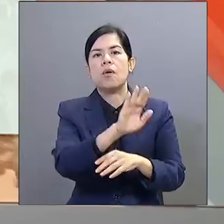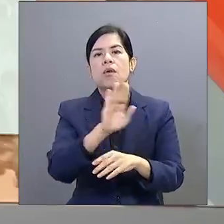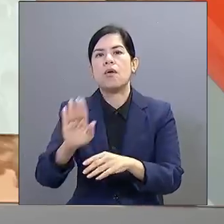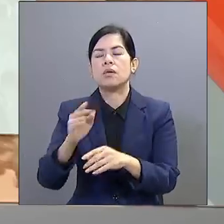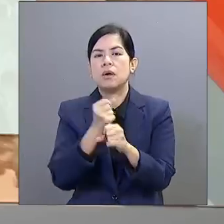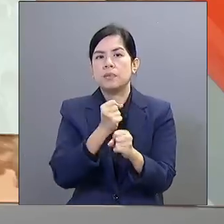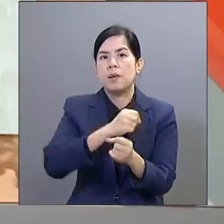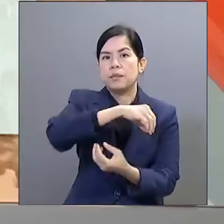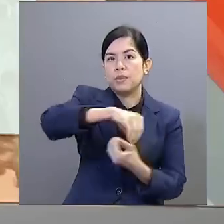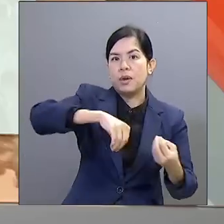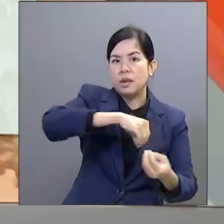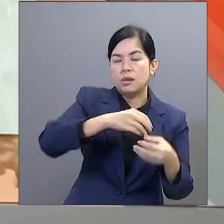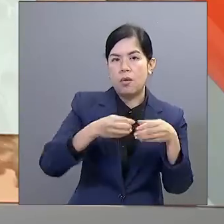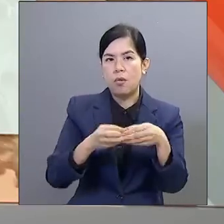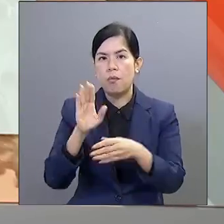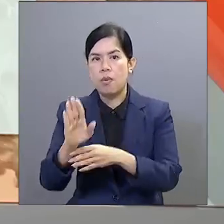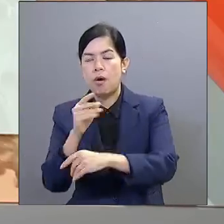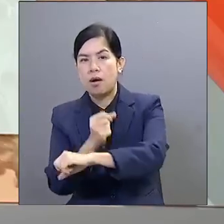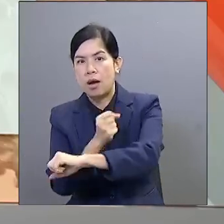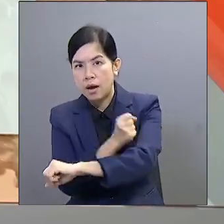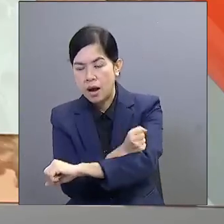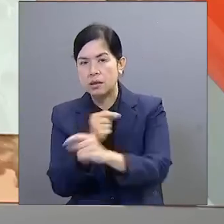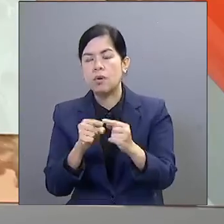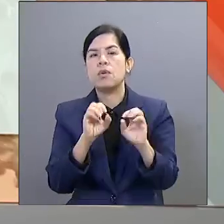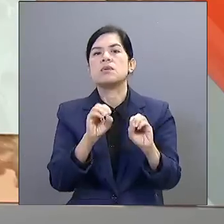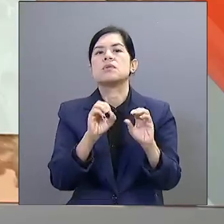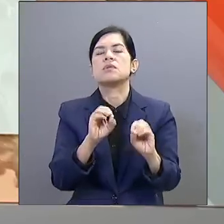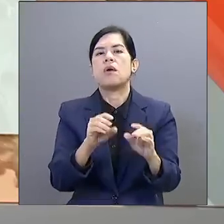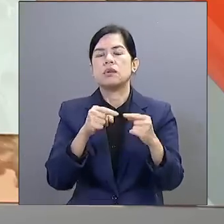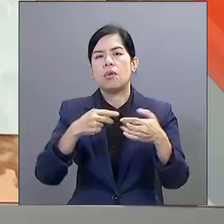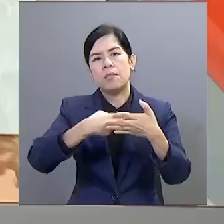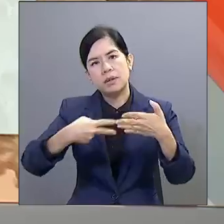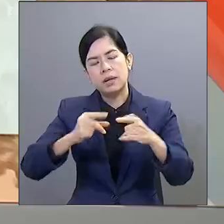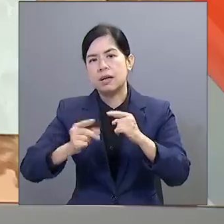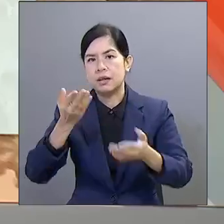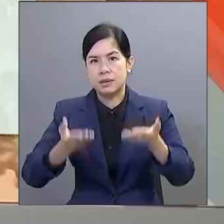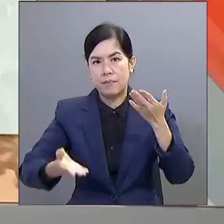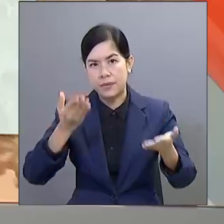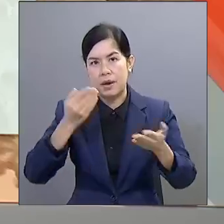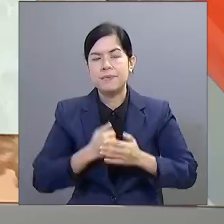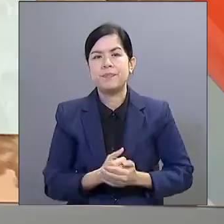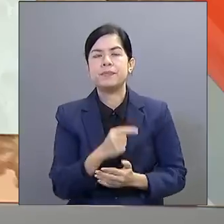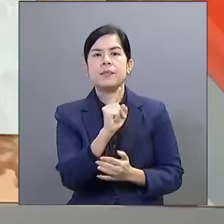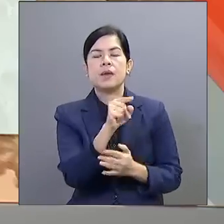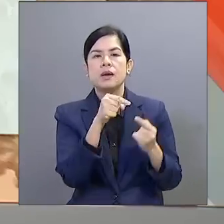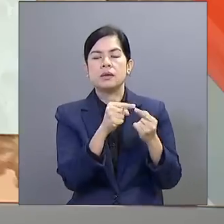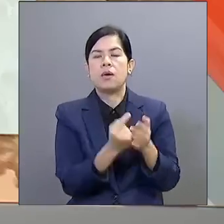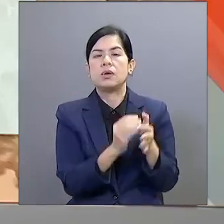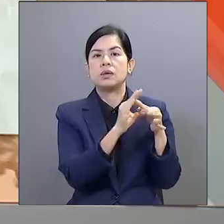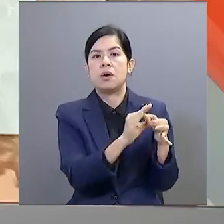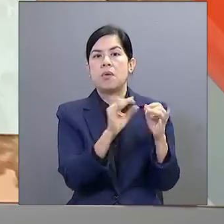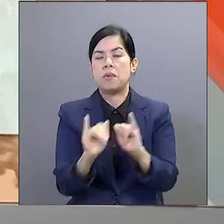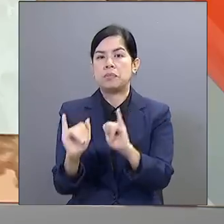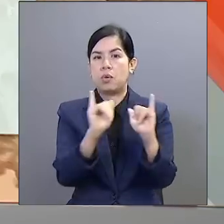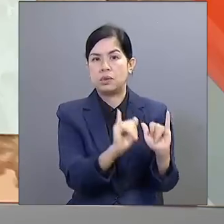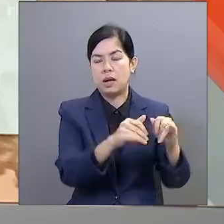รกิจเป็นแรงงานหรือว่าเป็นครูสอนภาษาเป็นนักศึกษานะคะโดยหลักการแล้วนี่คือการเคลื่อนย้ายประชากรเ